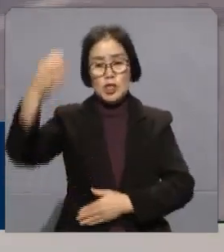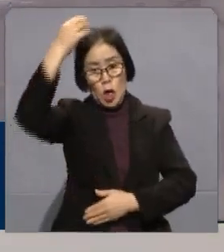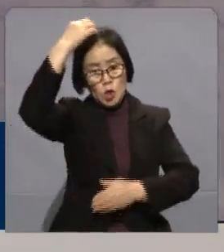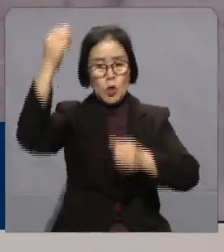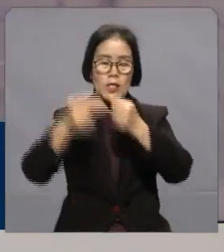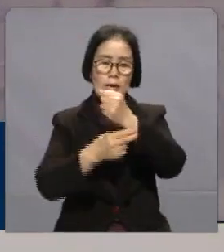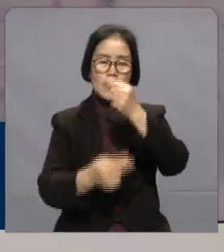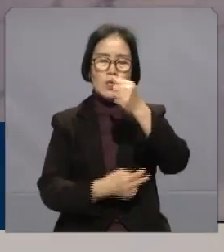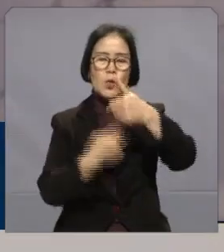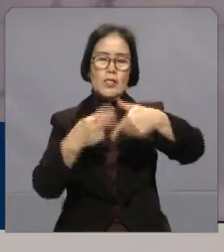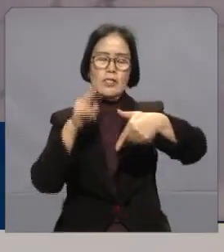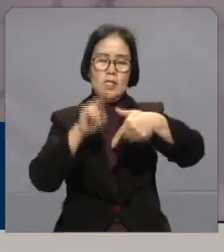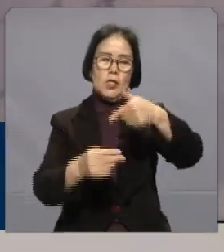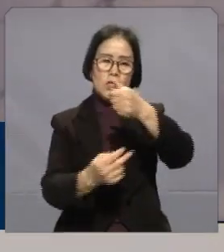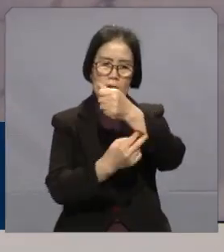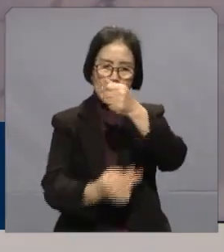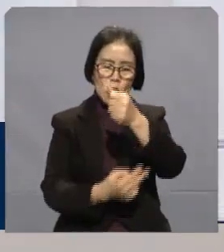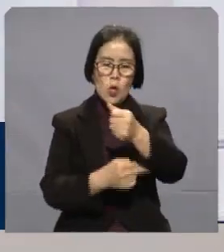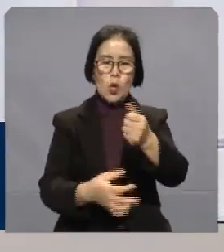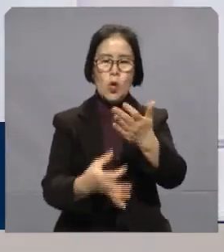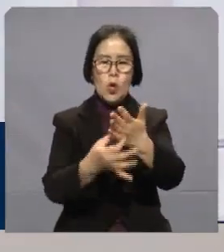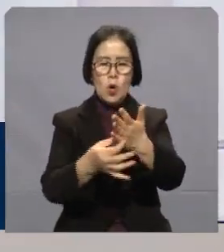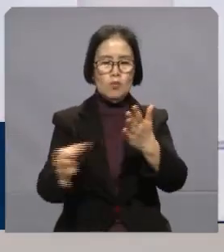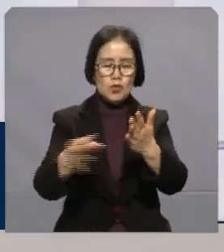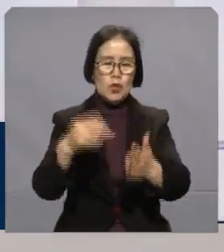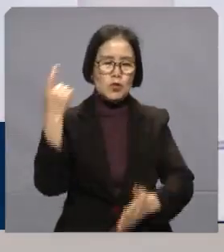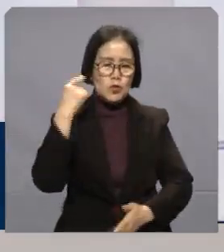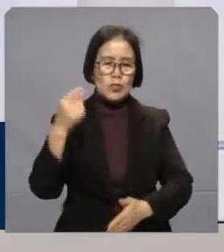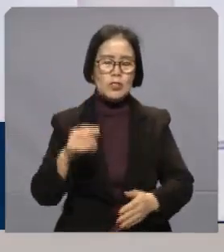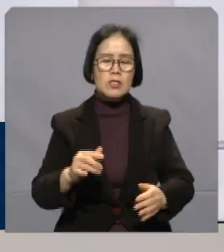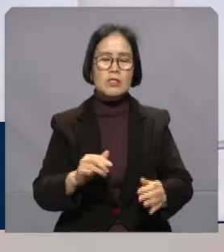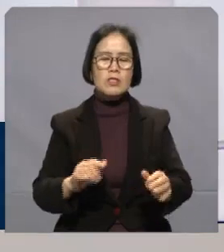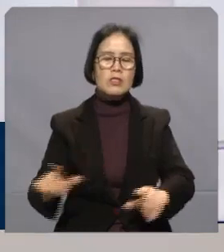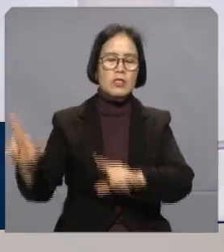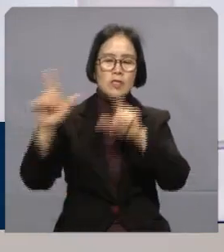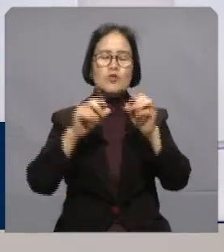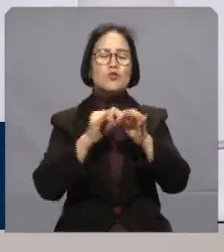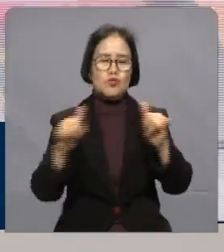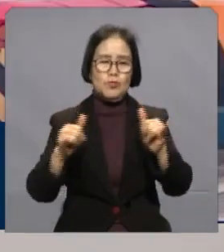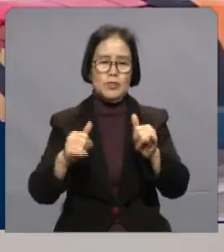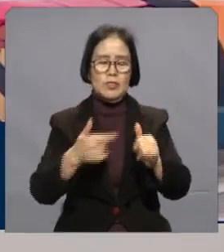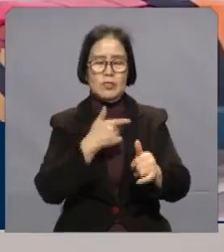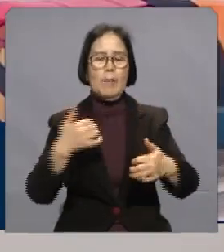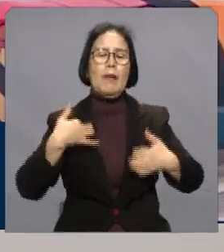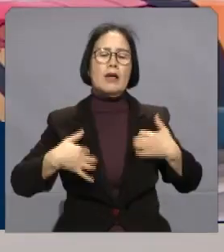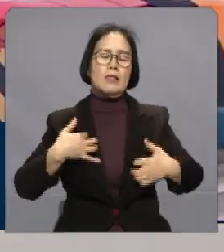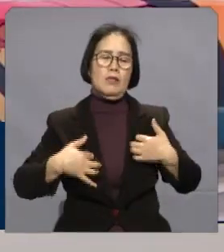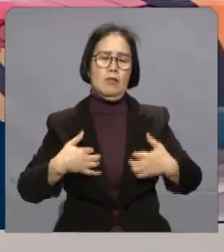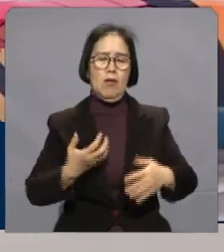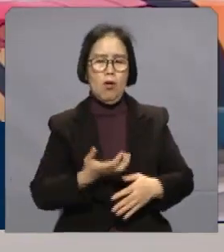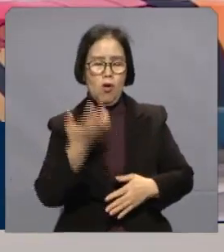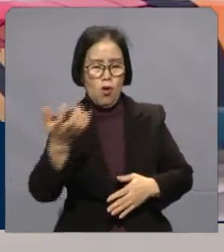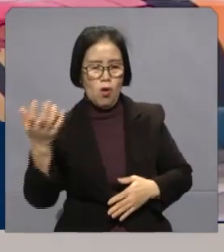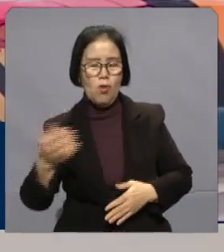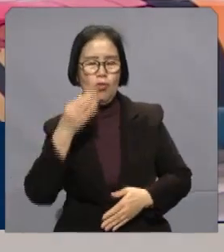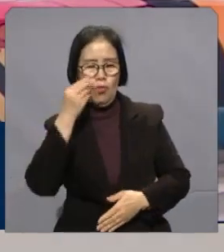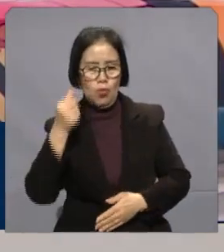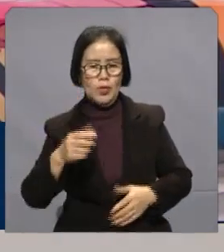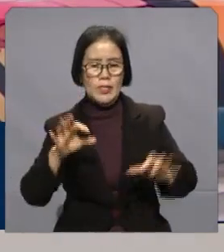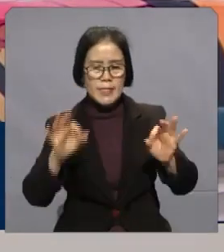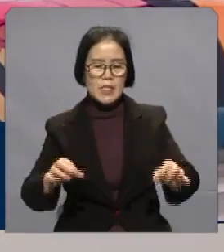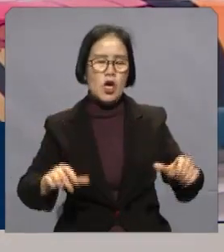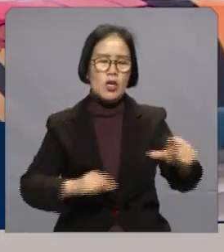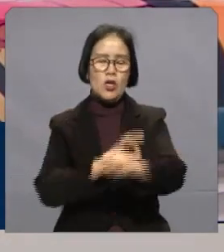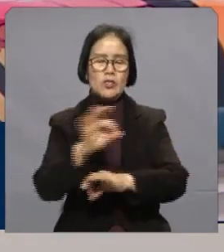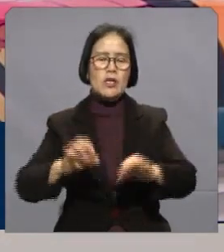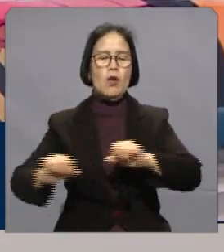영종대교와 인천대교 통행료 무료 소식에 영종도 주민들은 크게 반기는 분위기입니다. 이동권 확보와 지역경제 활성화가